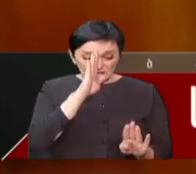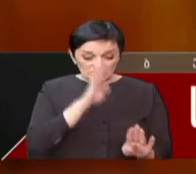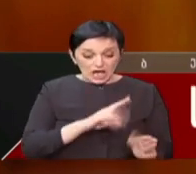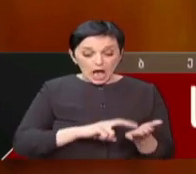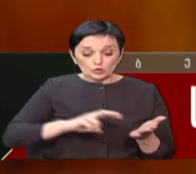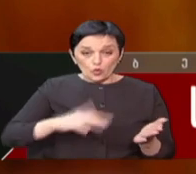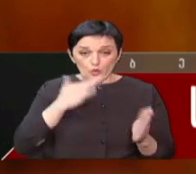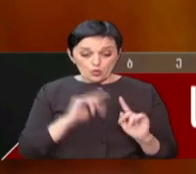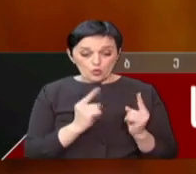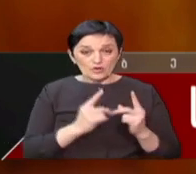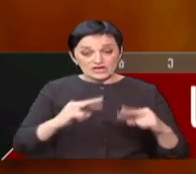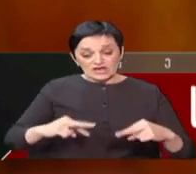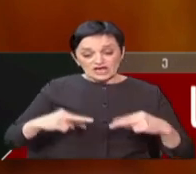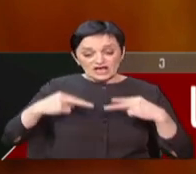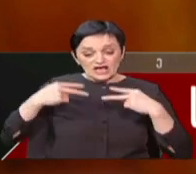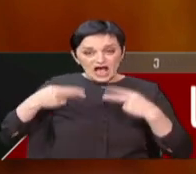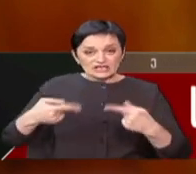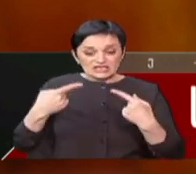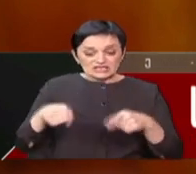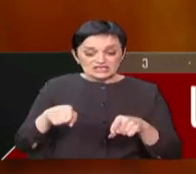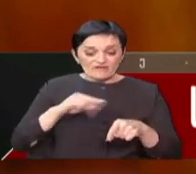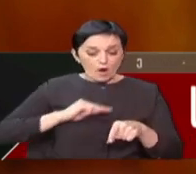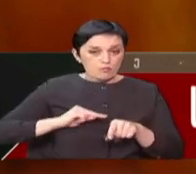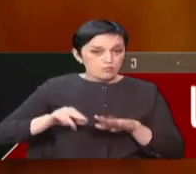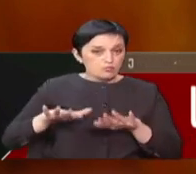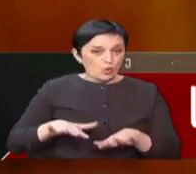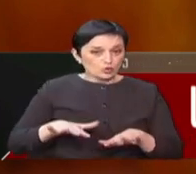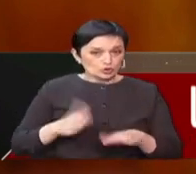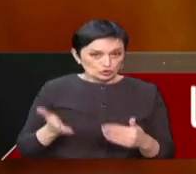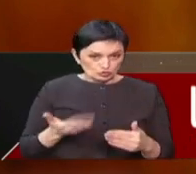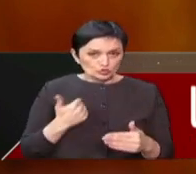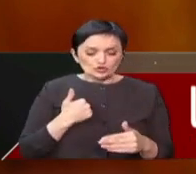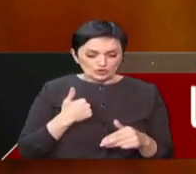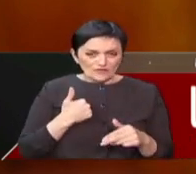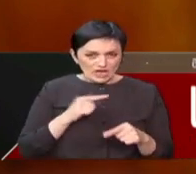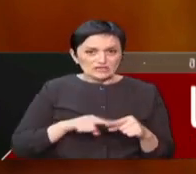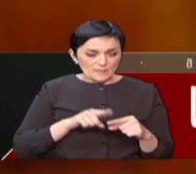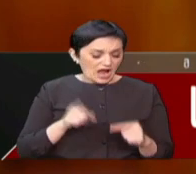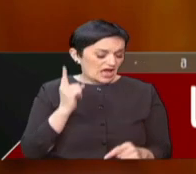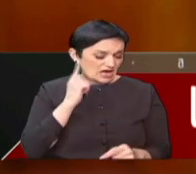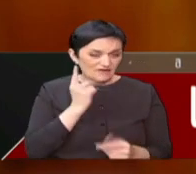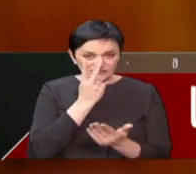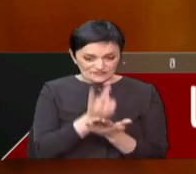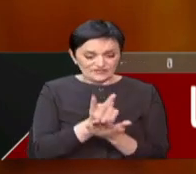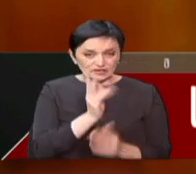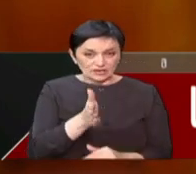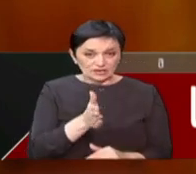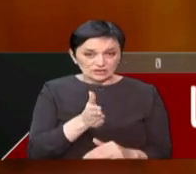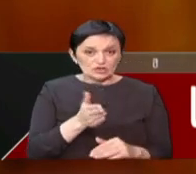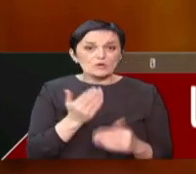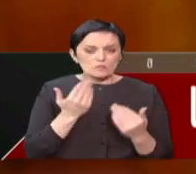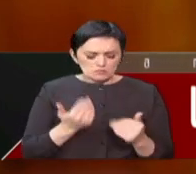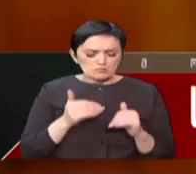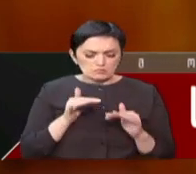უმრავლესობას და გადაინაცვლებენ სხვა პოზიციებზე და ამასაც ჩვენ ძალიან მალე გავიგებთ და ვიხილავთ, პრინციპულად